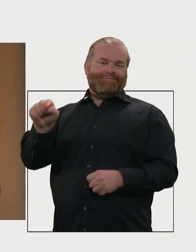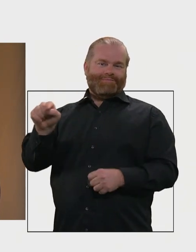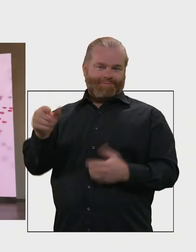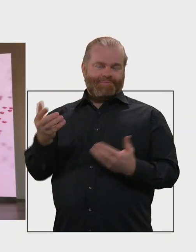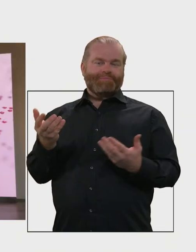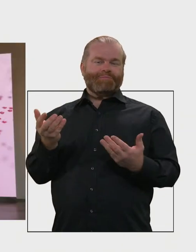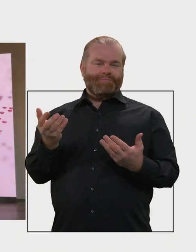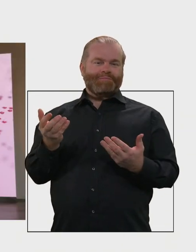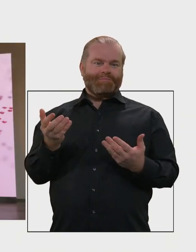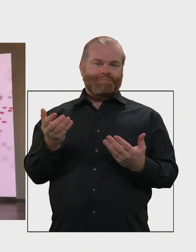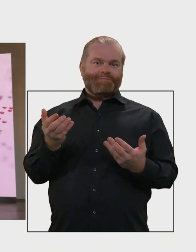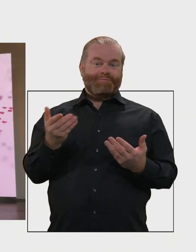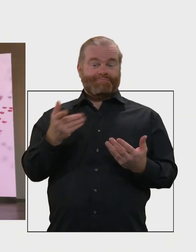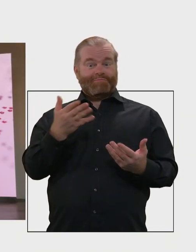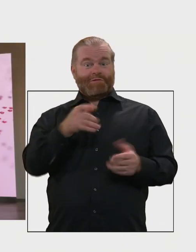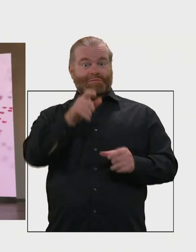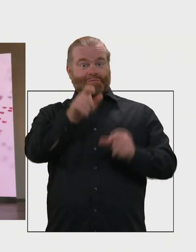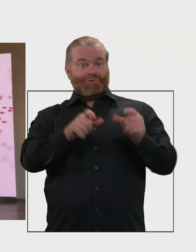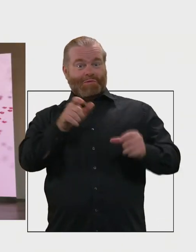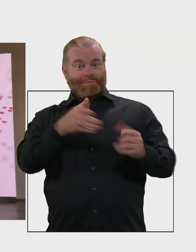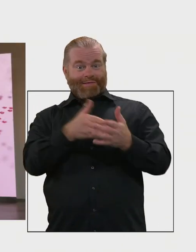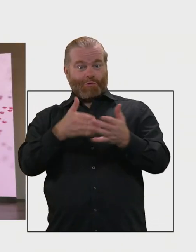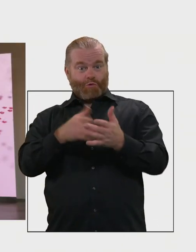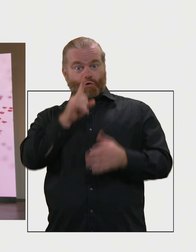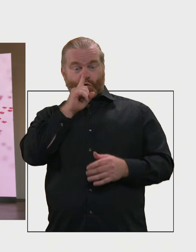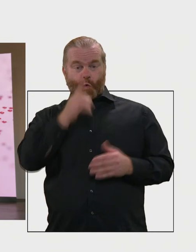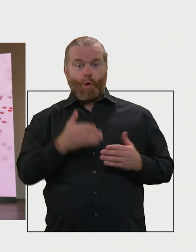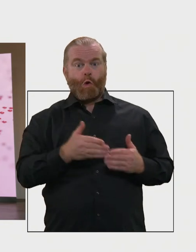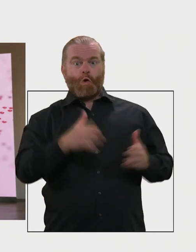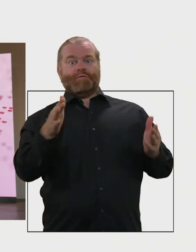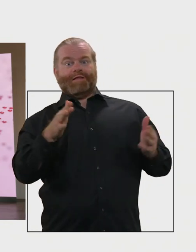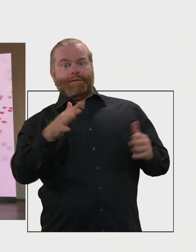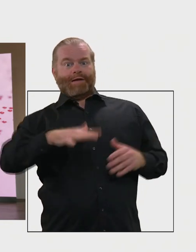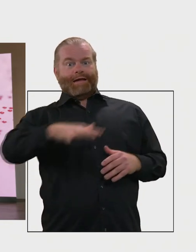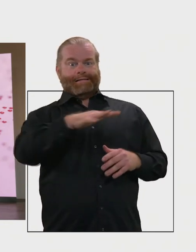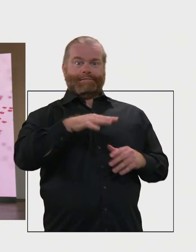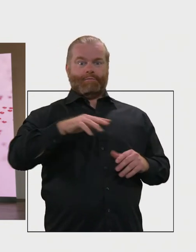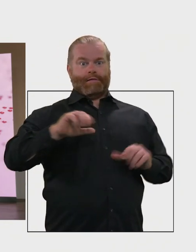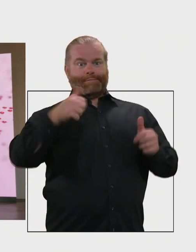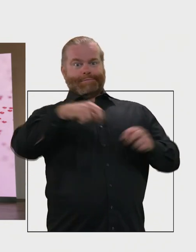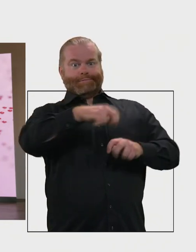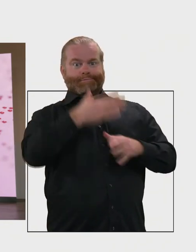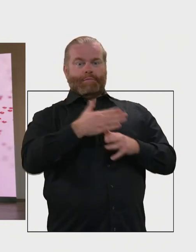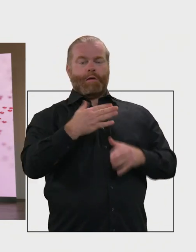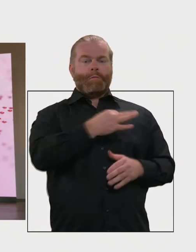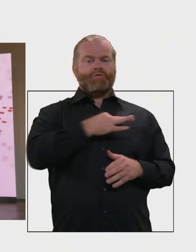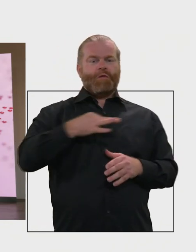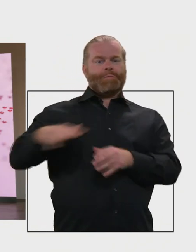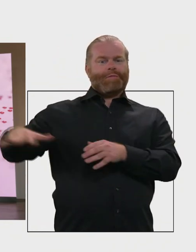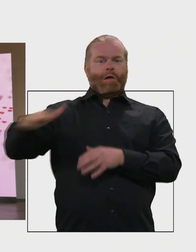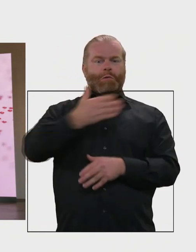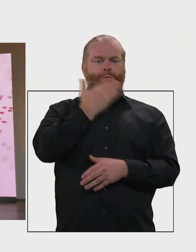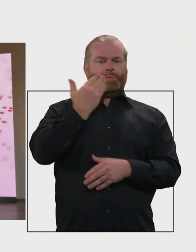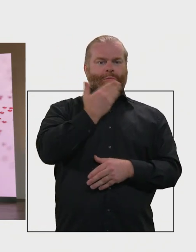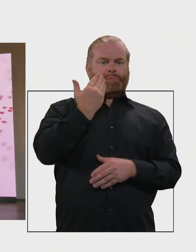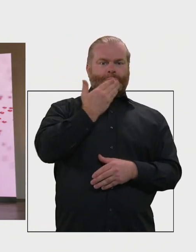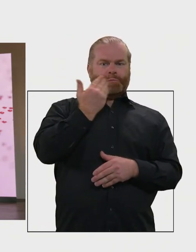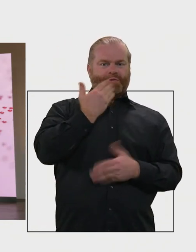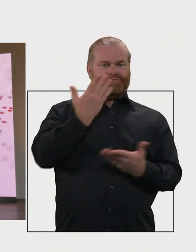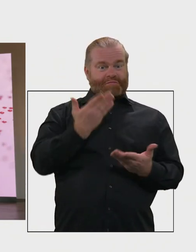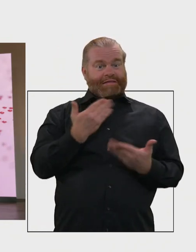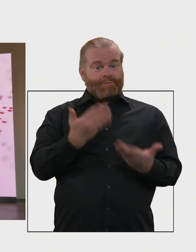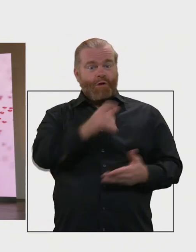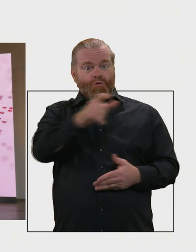ins Rathaus, das soll schon mal vorkommen. Aber die Leute wollen natürlich zu Recht, und sie haben Recht darauf, ins Kino gehen, ins Theater gehen, in ein